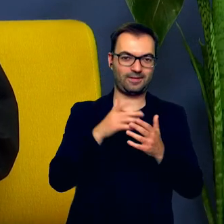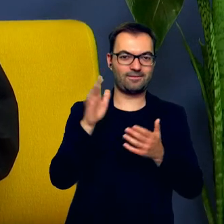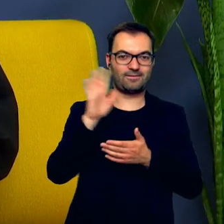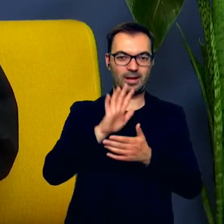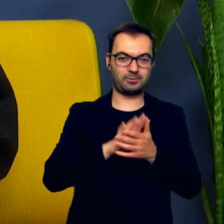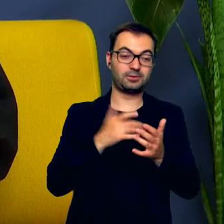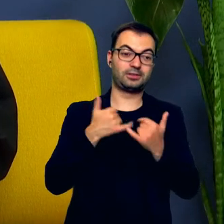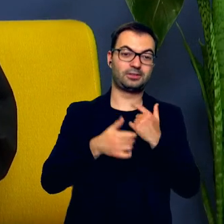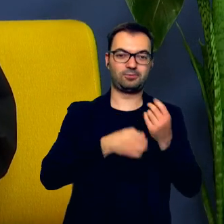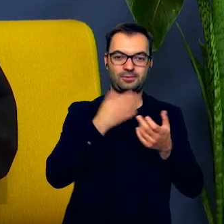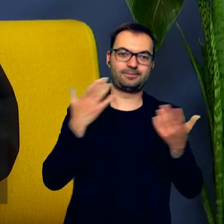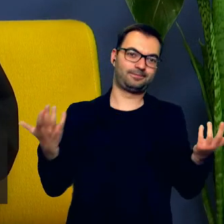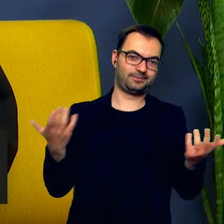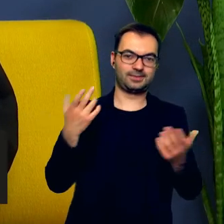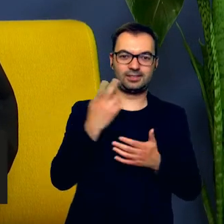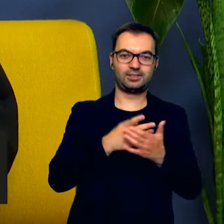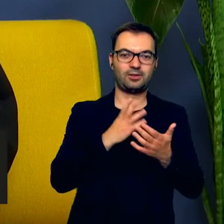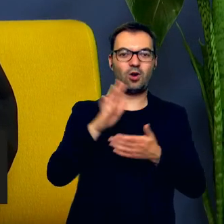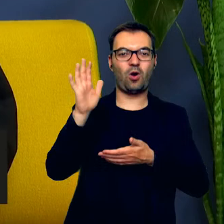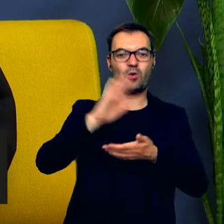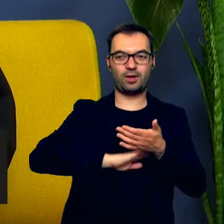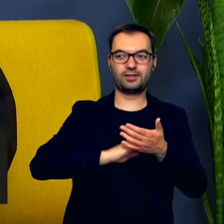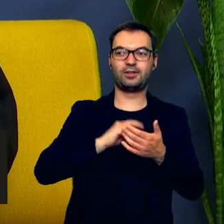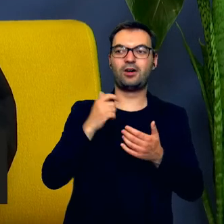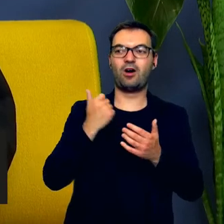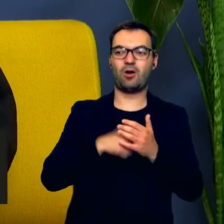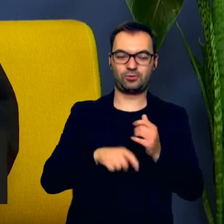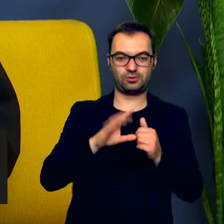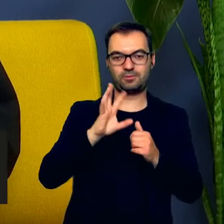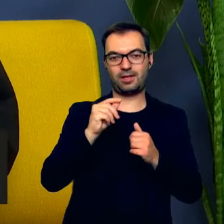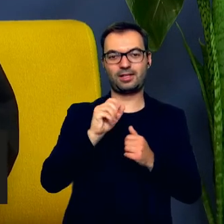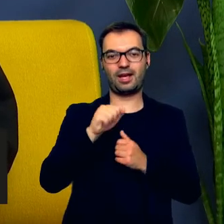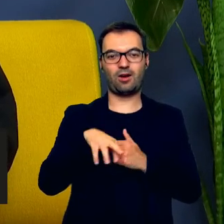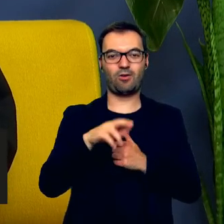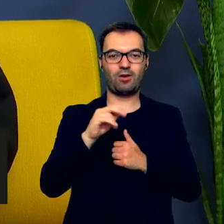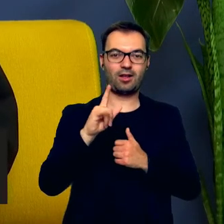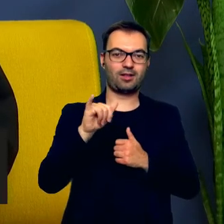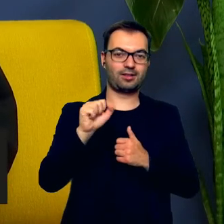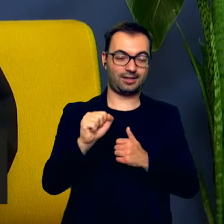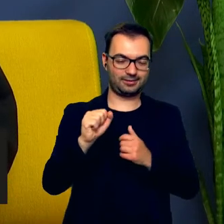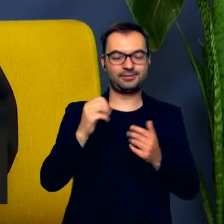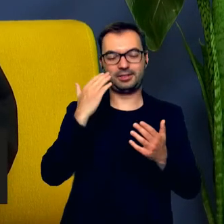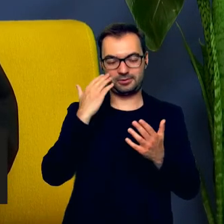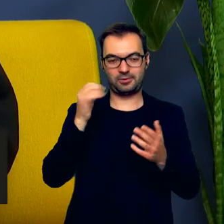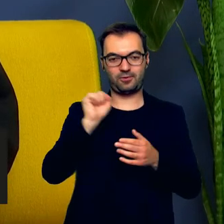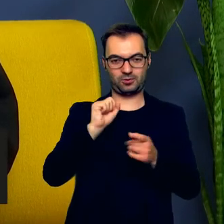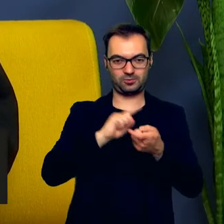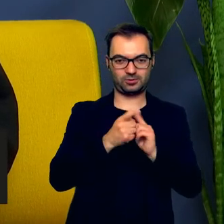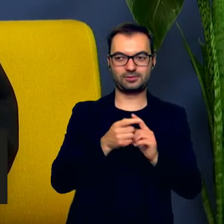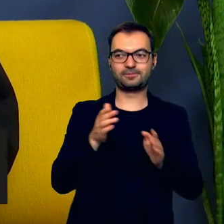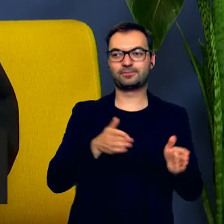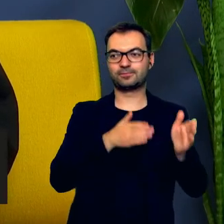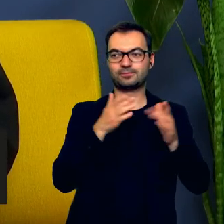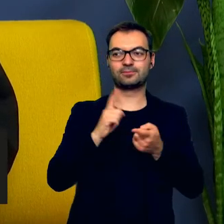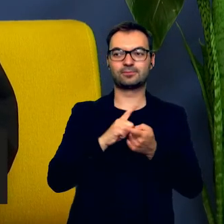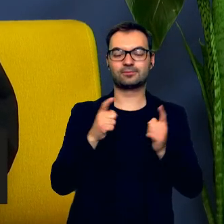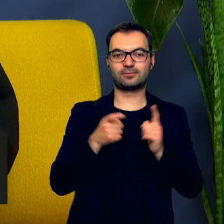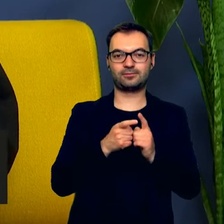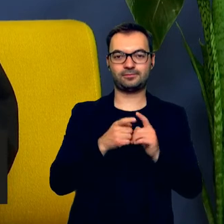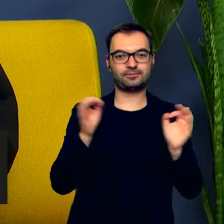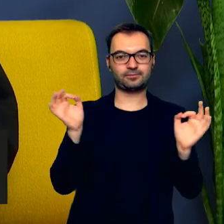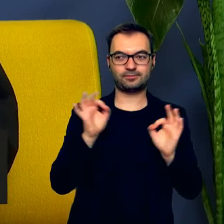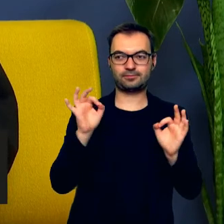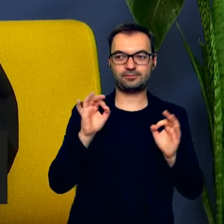fabuły, jeżeli państwu opowiemy, bo to czytają państwo już na okładce, że poza spotkaniem z piękną Aurelią, które czeka Popielskiego we Wrocławiu, czeka go również spotkanie